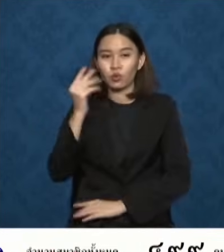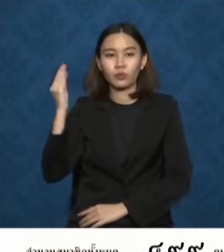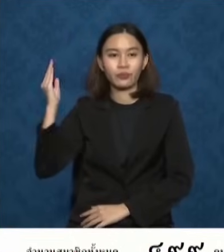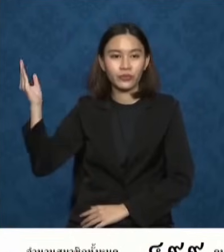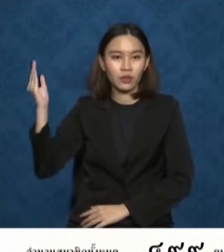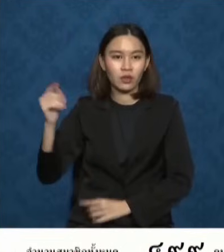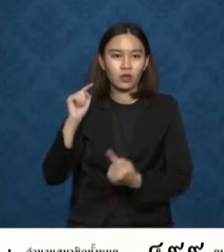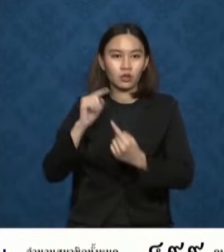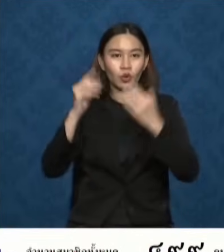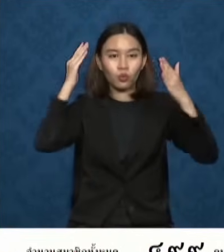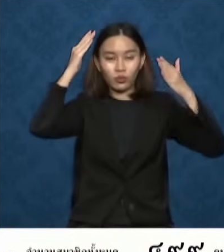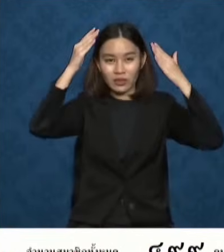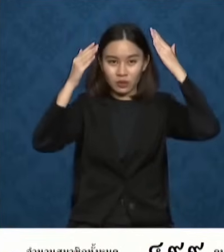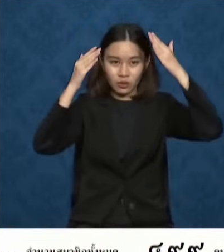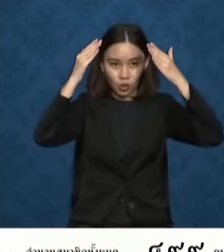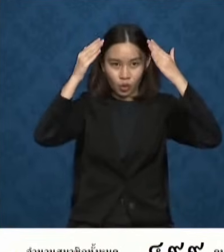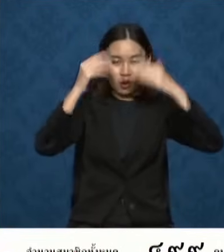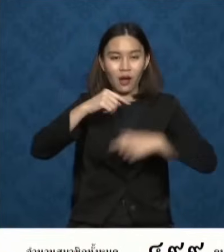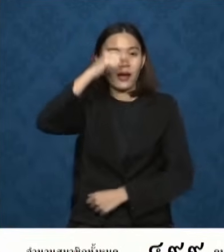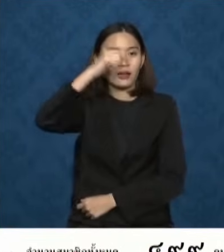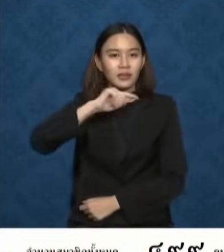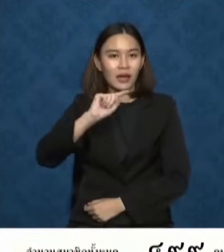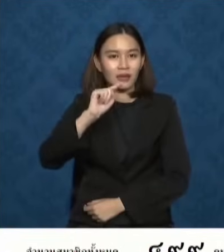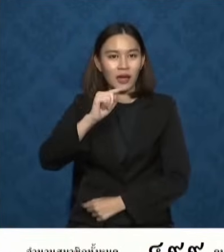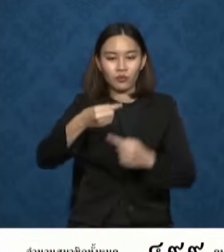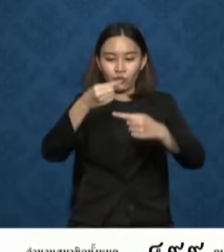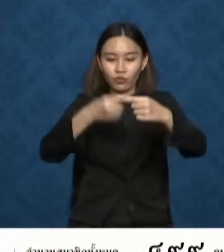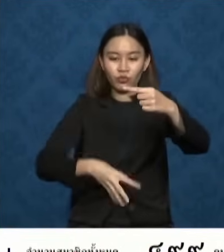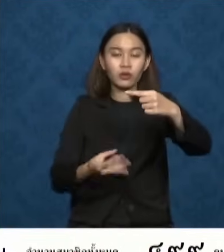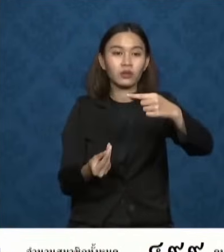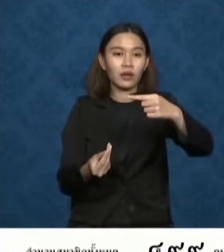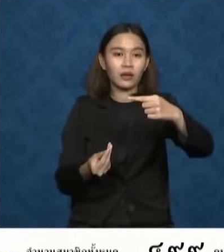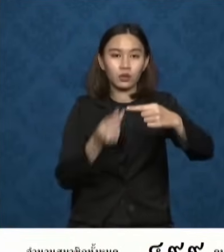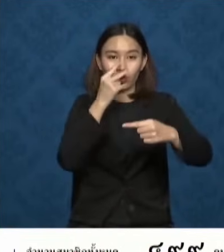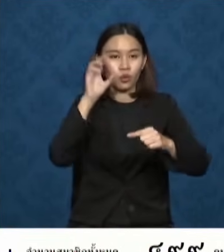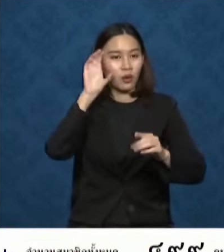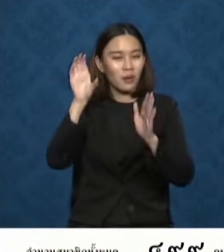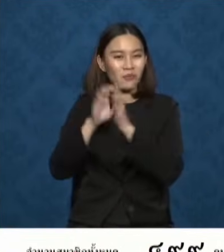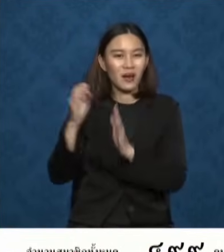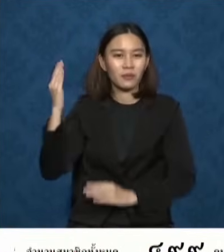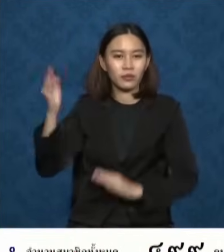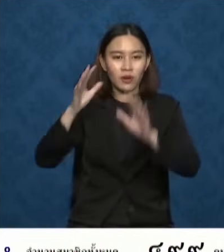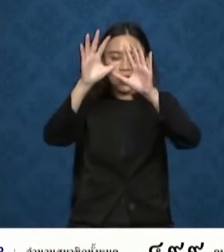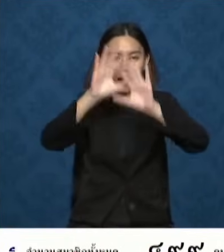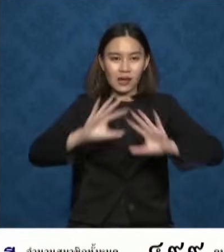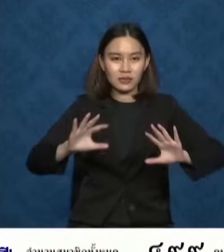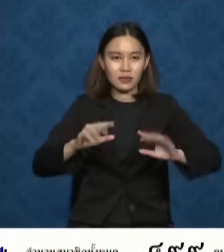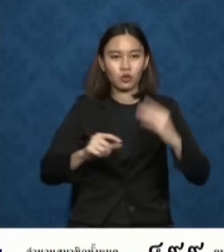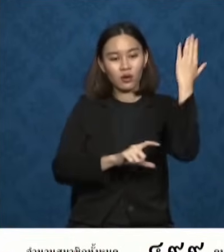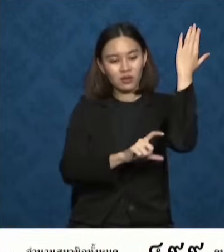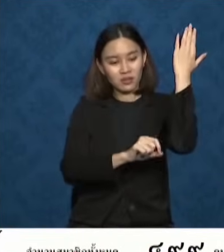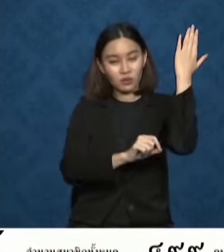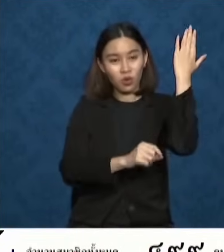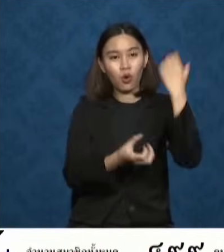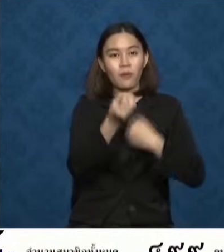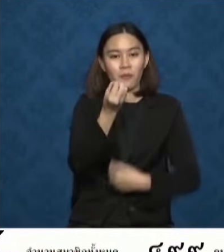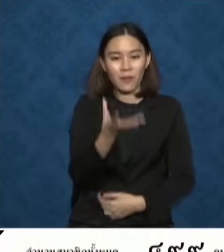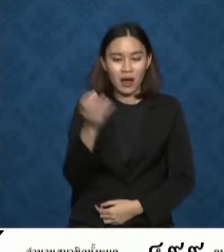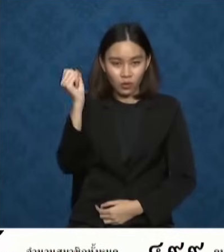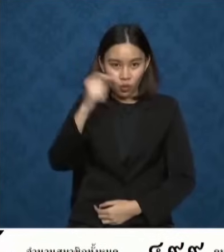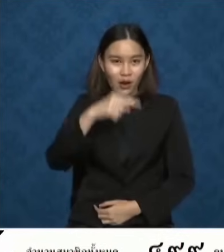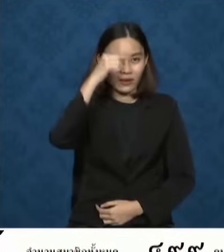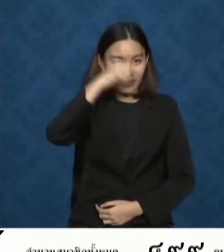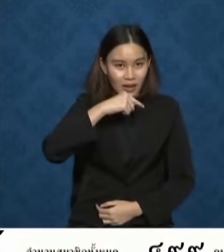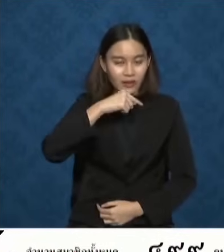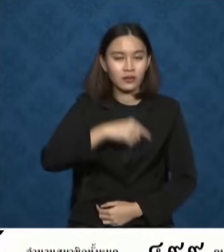นี่ดูกลุ่มนะครับไทยอยู่อันดับที่ไหนท่านดูเห็นนะครับในอาเซียนด้วยกันดูสิงคโปร์สูงกว่าเรา